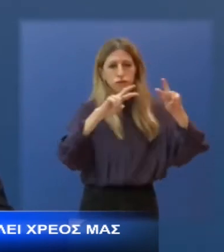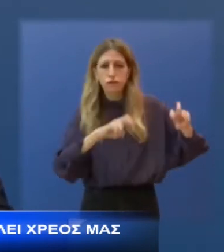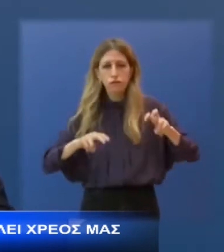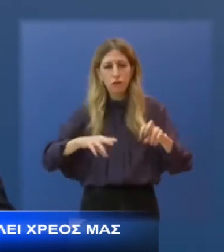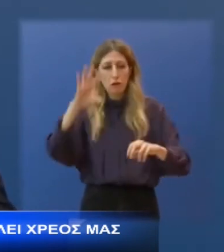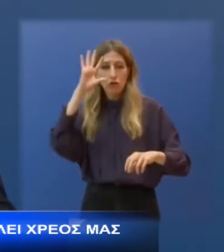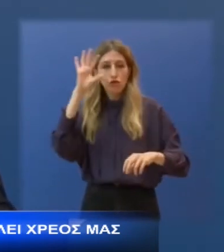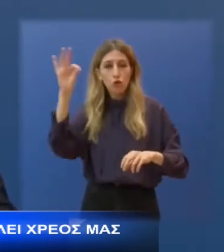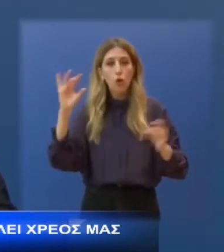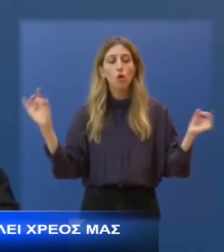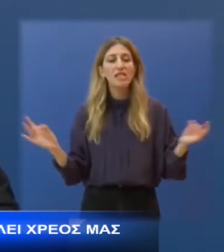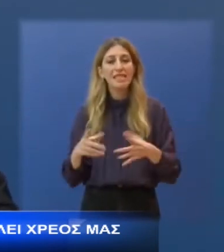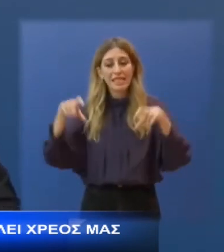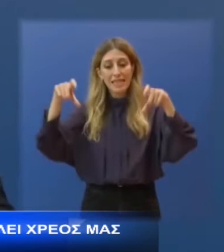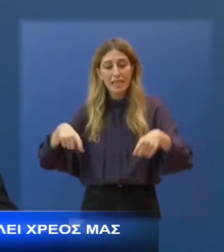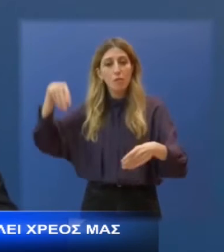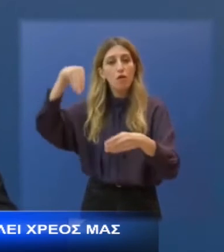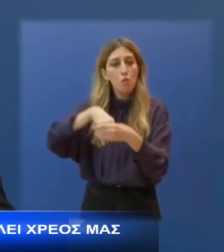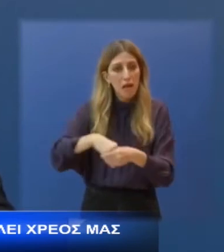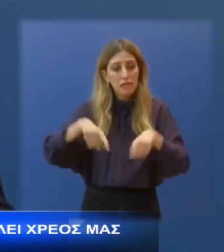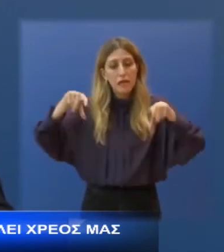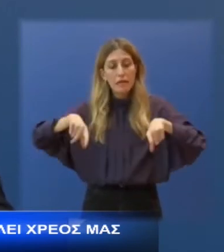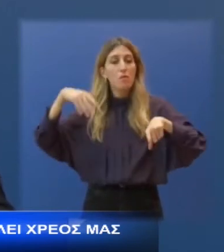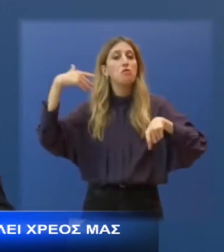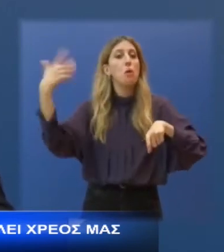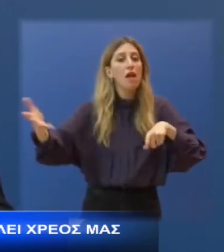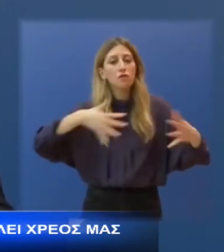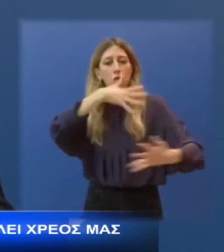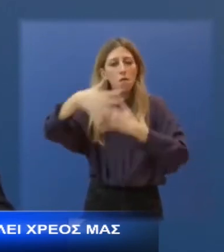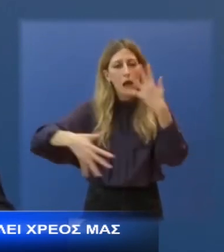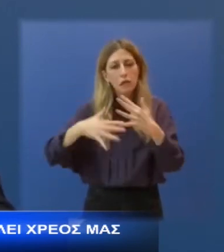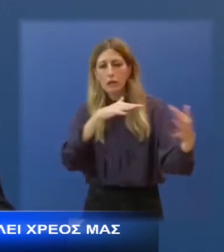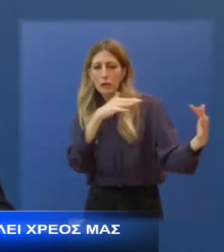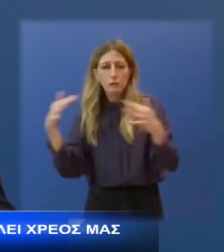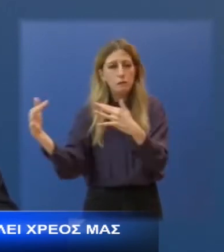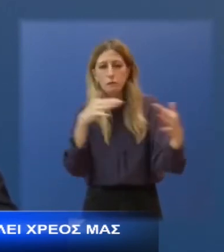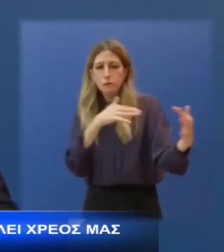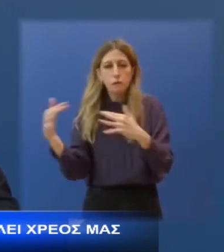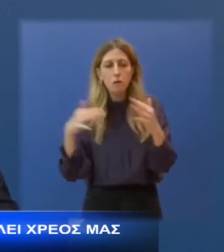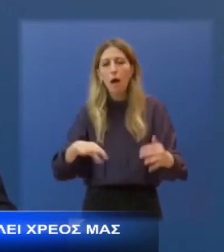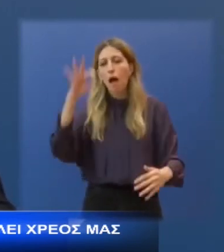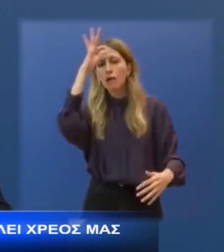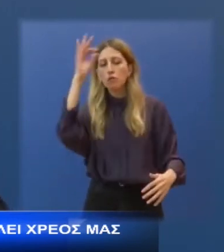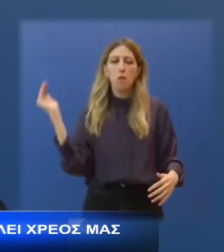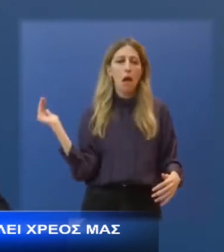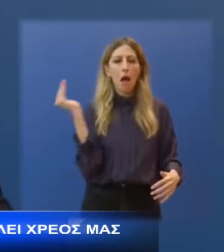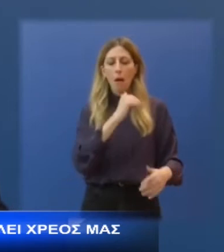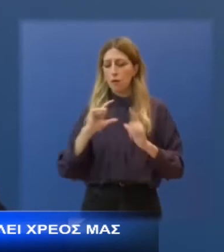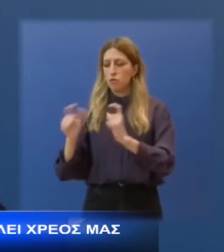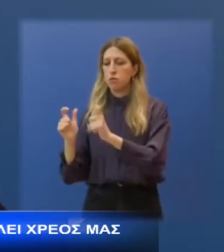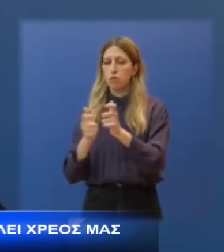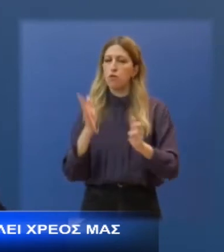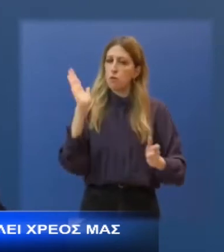πράξη που τελείται εντός ή και εκτός των αθλητικών εγκαταστάσεων θα μπορεί να διακριβώνεται και να τιμωρείται.